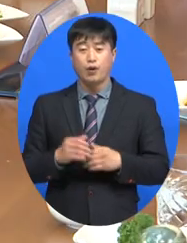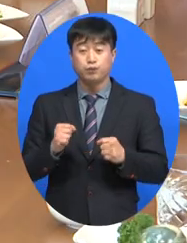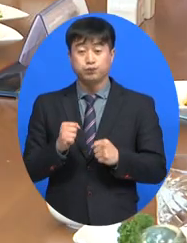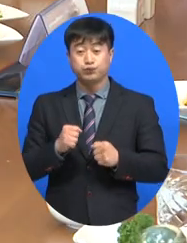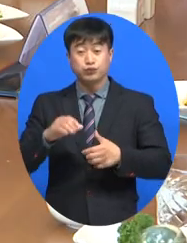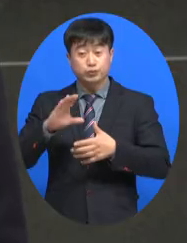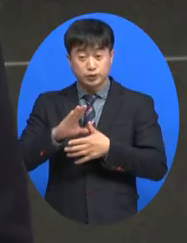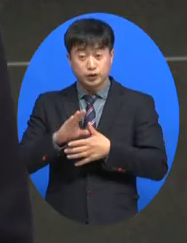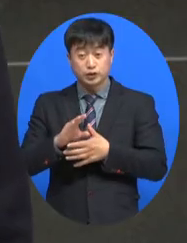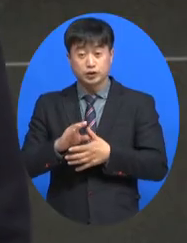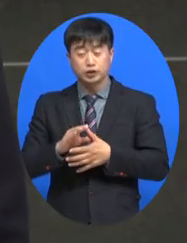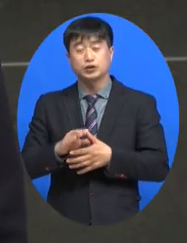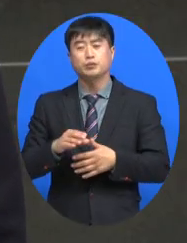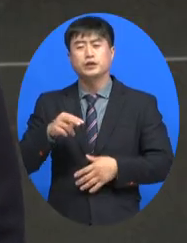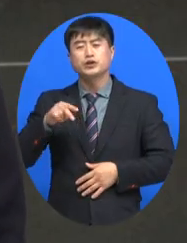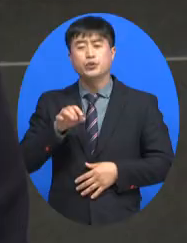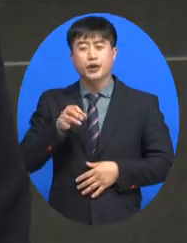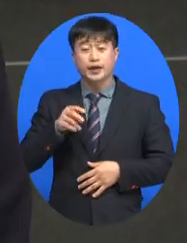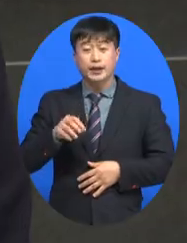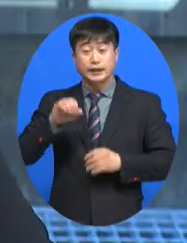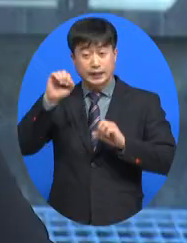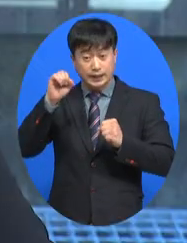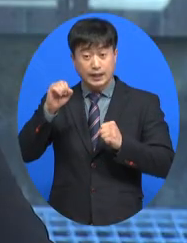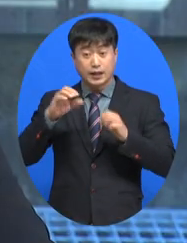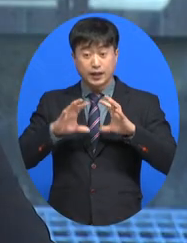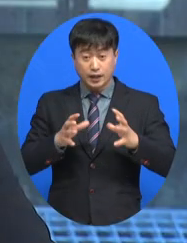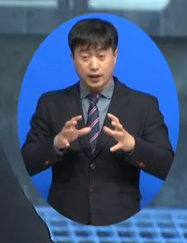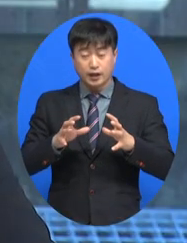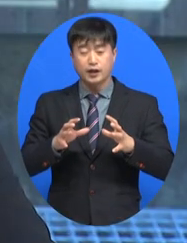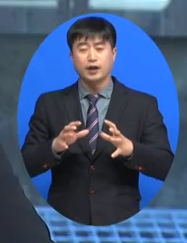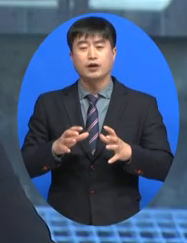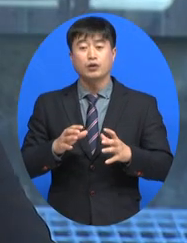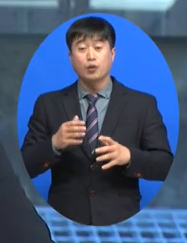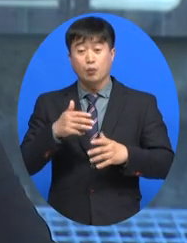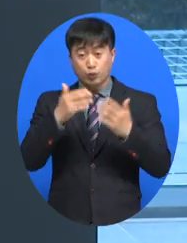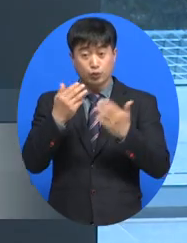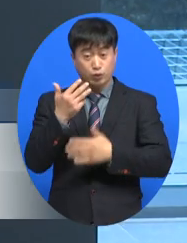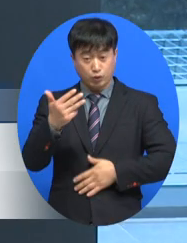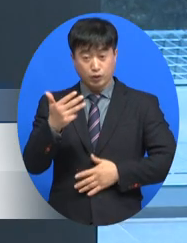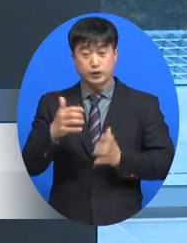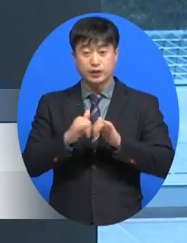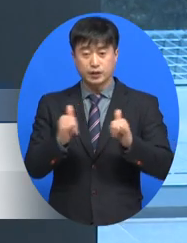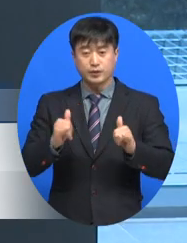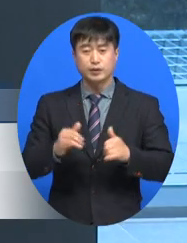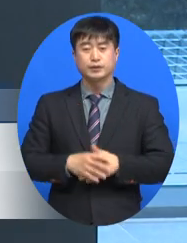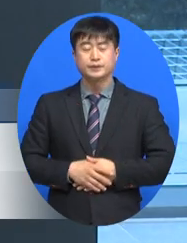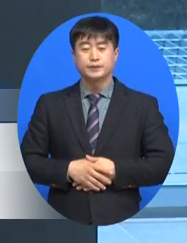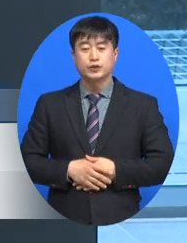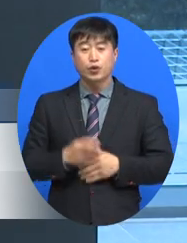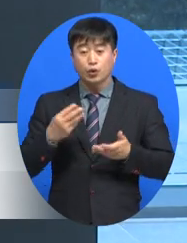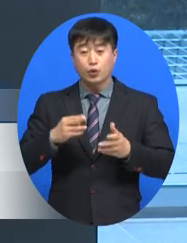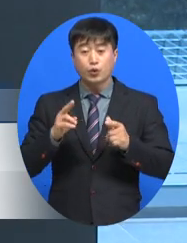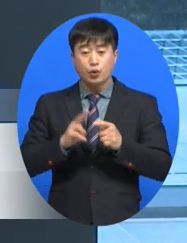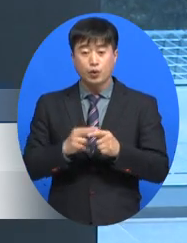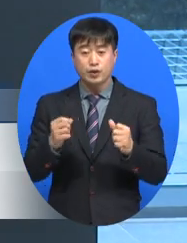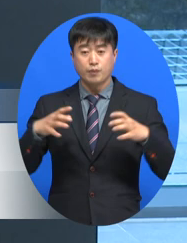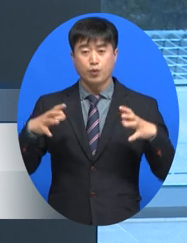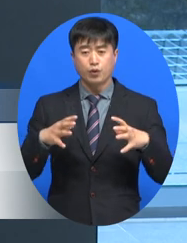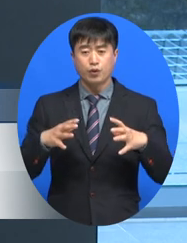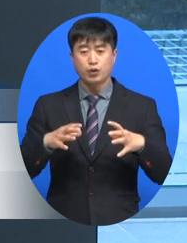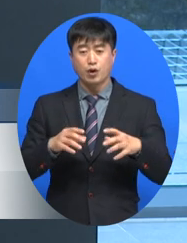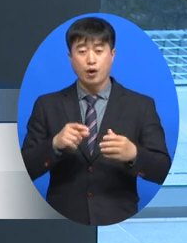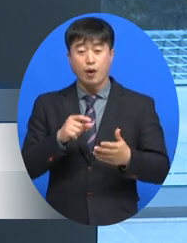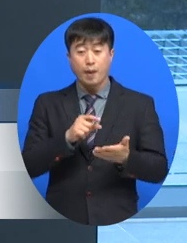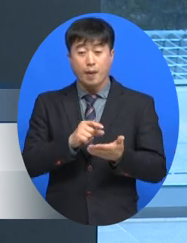북미와 스웨덴, 이탈리아, 그리고 핀란드 등 총 8명. 경기도와의 협력이 곧